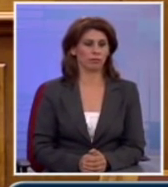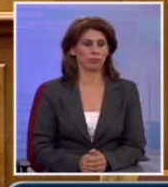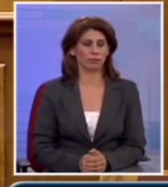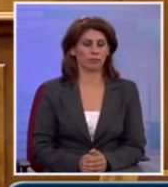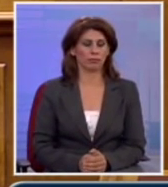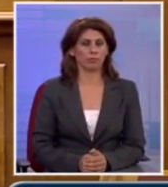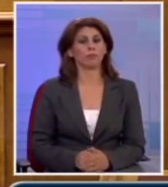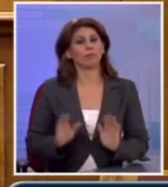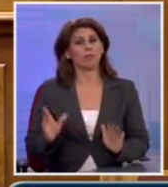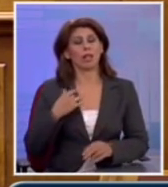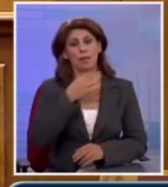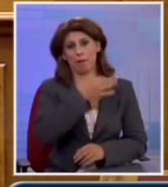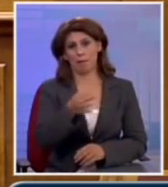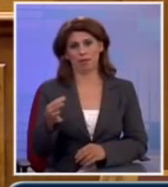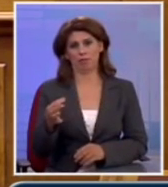Αλλά είπαμε.